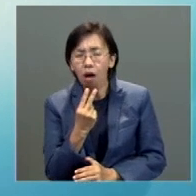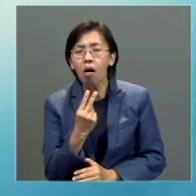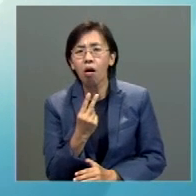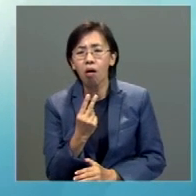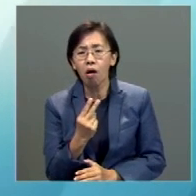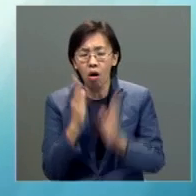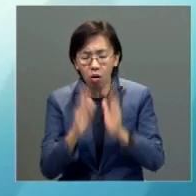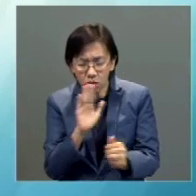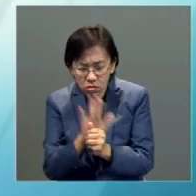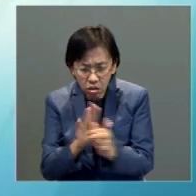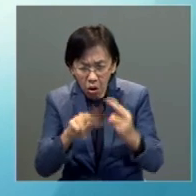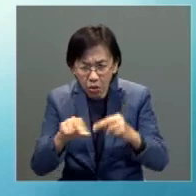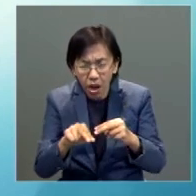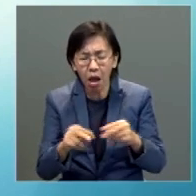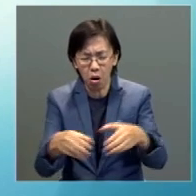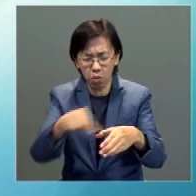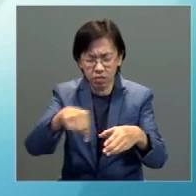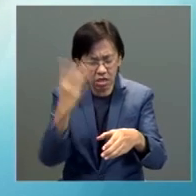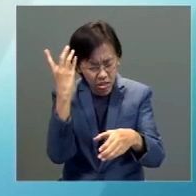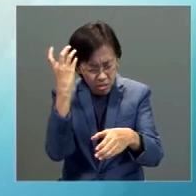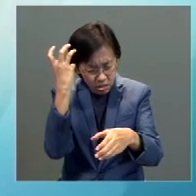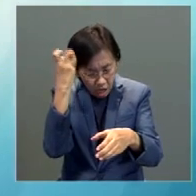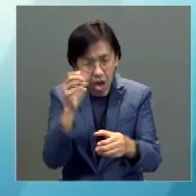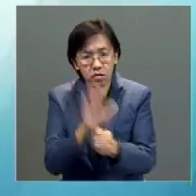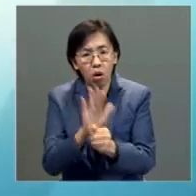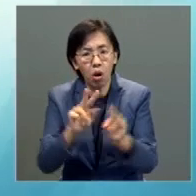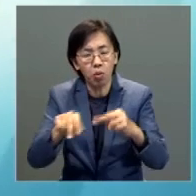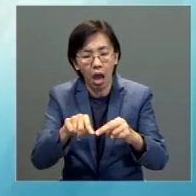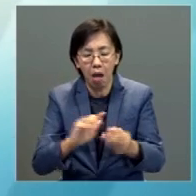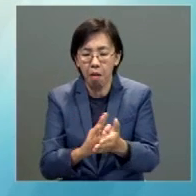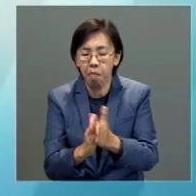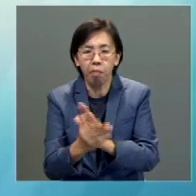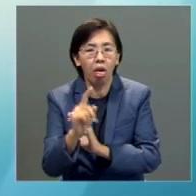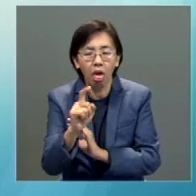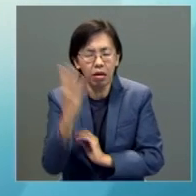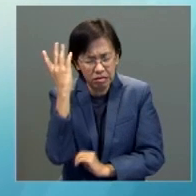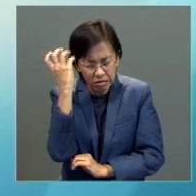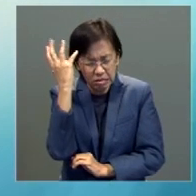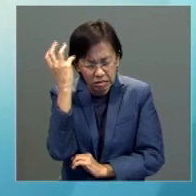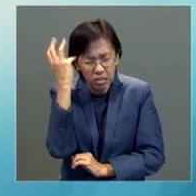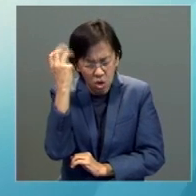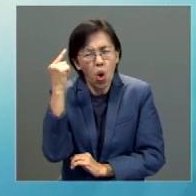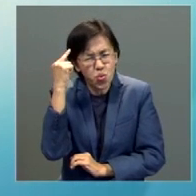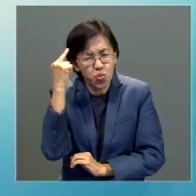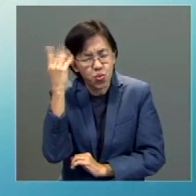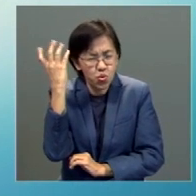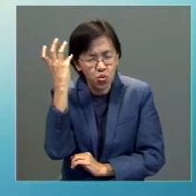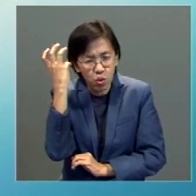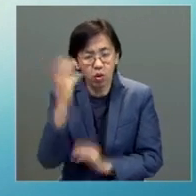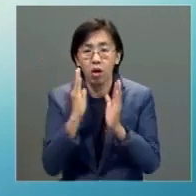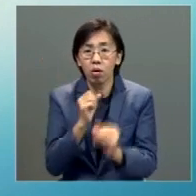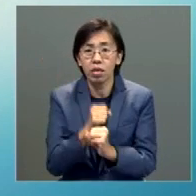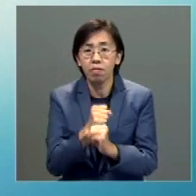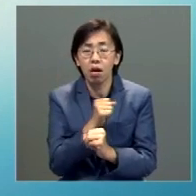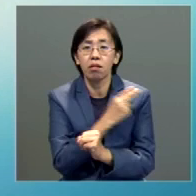นที่ไปดูแลคนกลุ่มน้อยนะครับเพราะว่าเขาไม่สามารถปรับได้เขายังเครียดอยู่แม้กระทั่งบุคลากรในสา